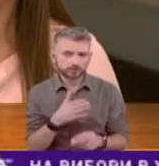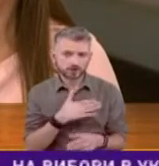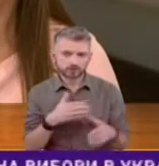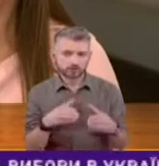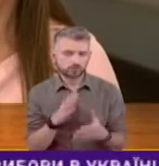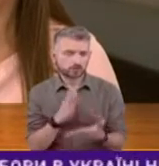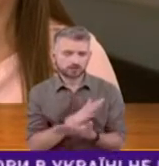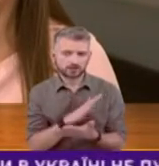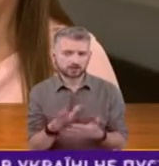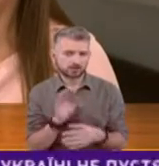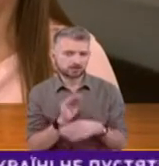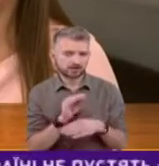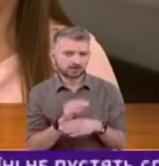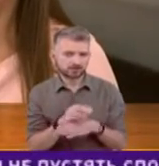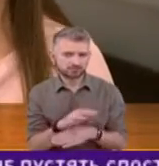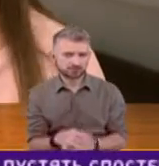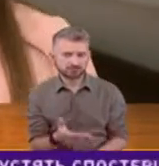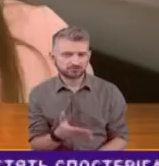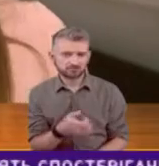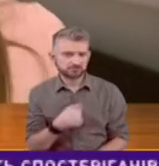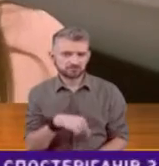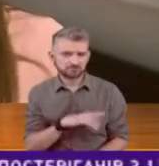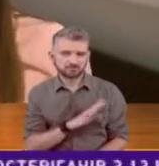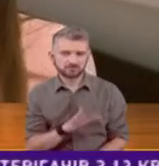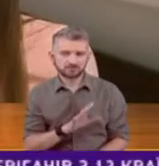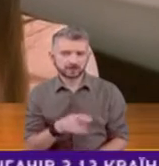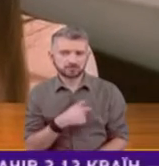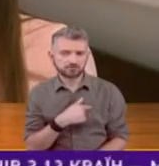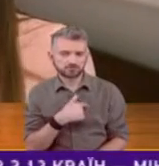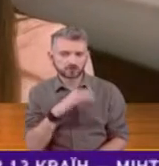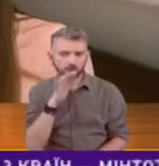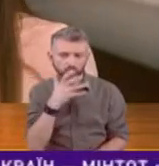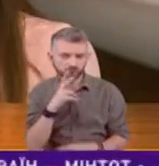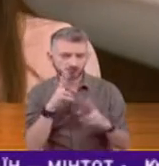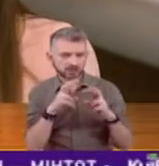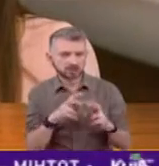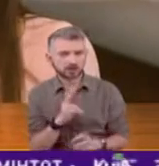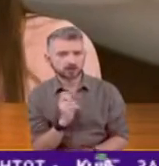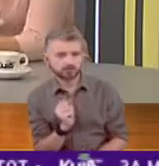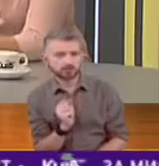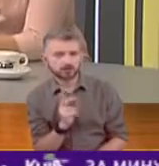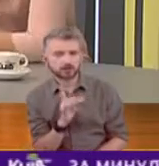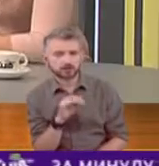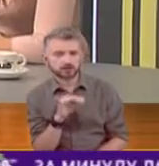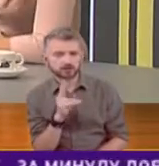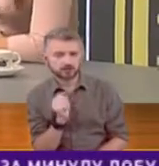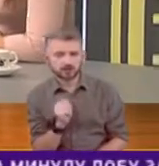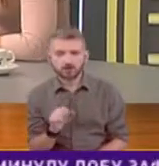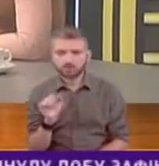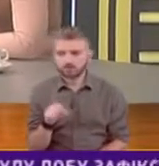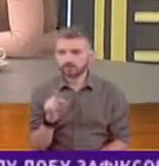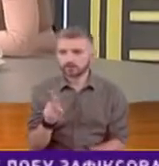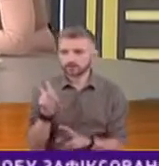група не є критиками, та ми є конструктивною критикою, якщо ви хочете, ну, можна так сказати. Ну, не знаю, можна вас